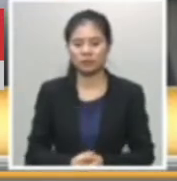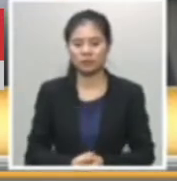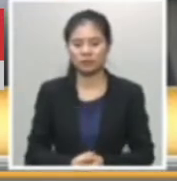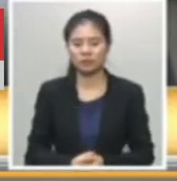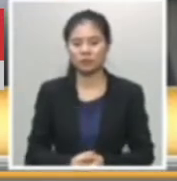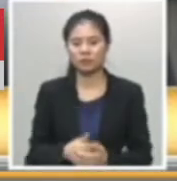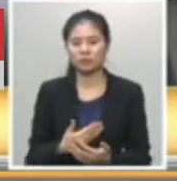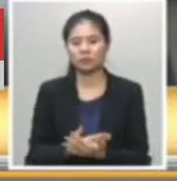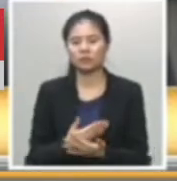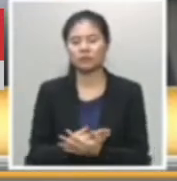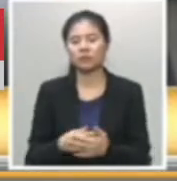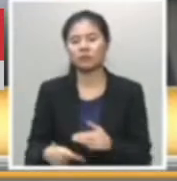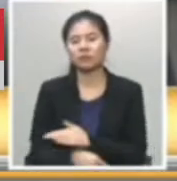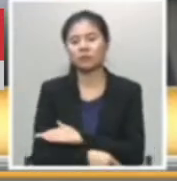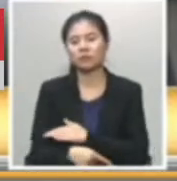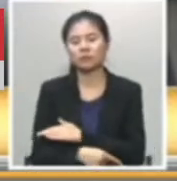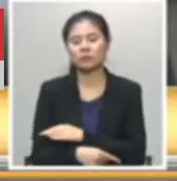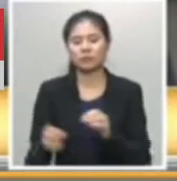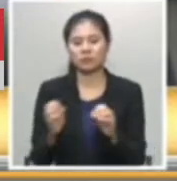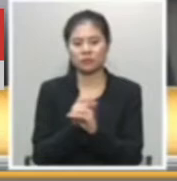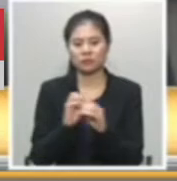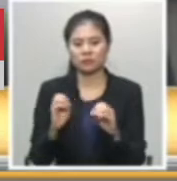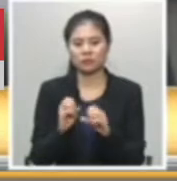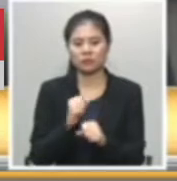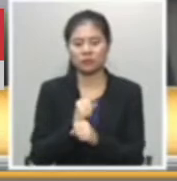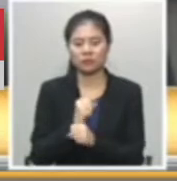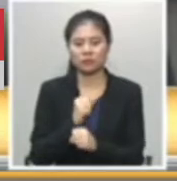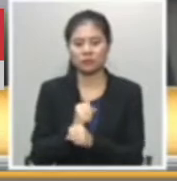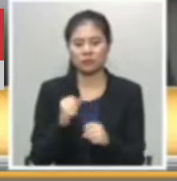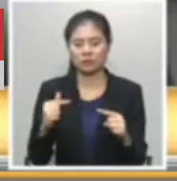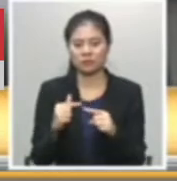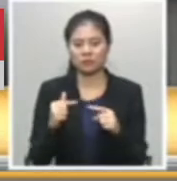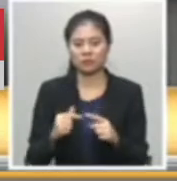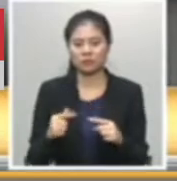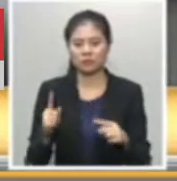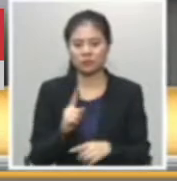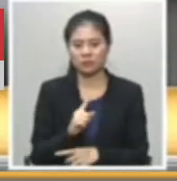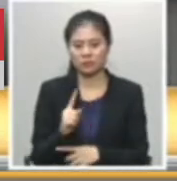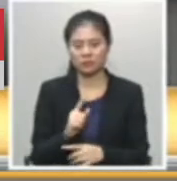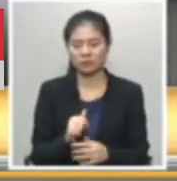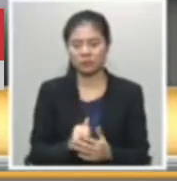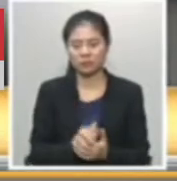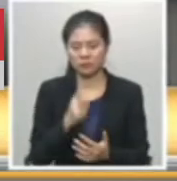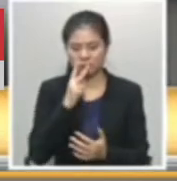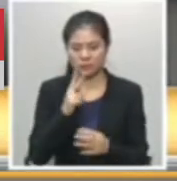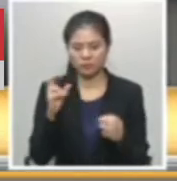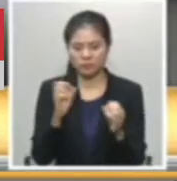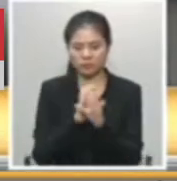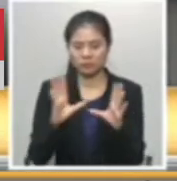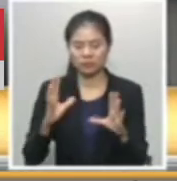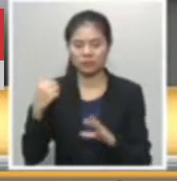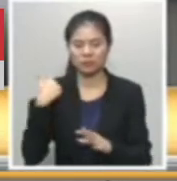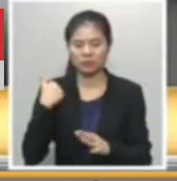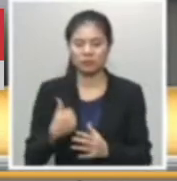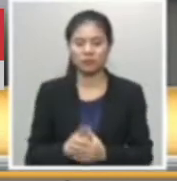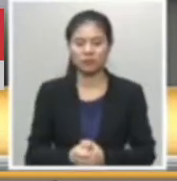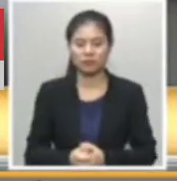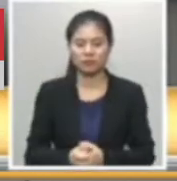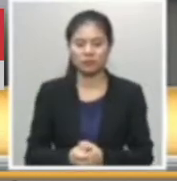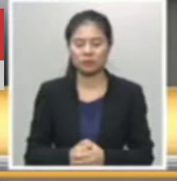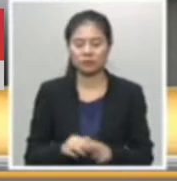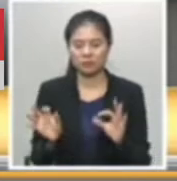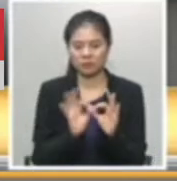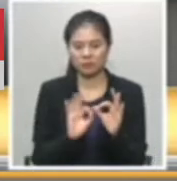กหกใครทั้งสิ้นนะครับขณะนี้กำลังส่งสัญญาณอันตรายให้เห็นอย่างชัดเจนนะครับมาดูราย